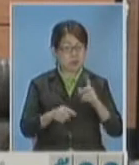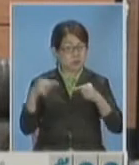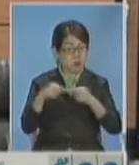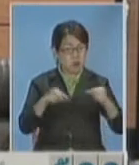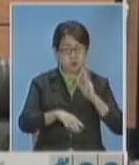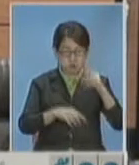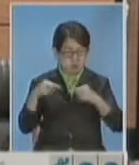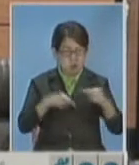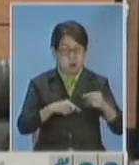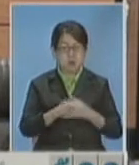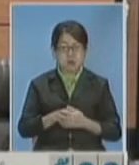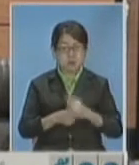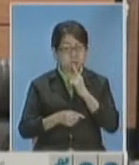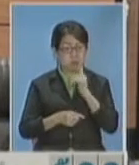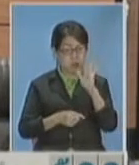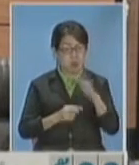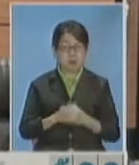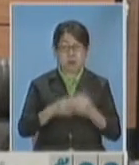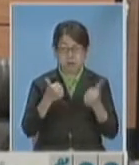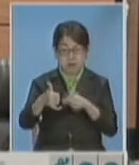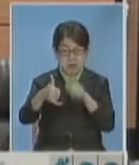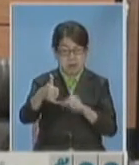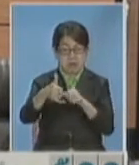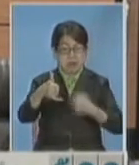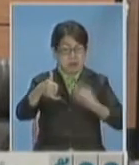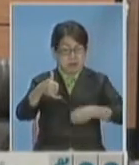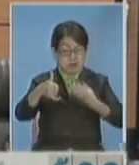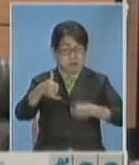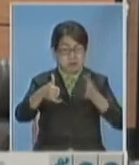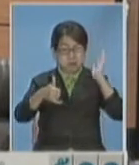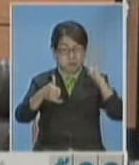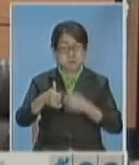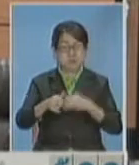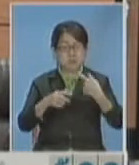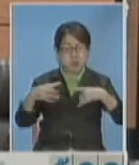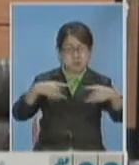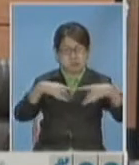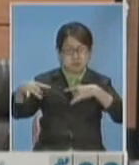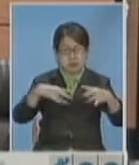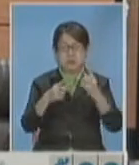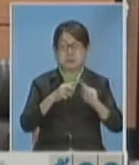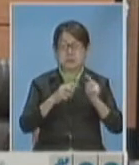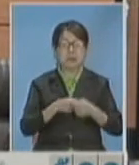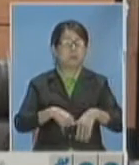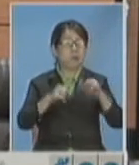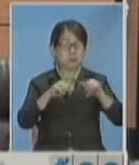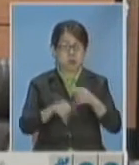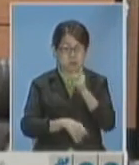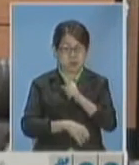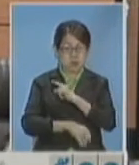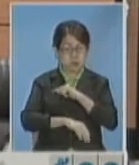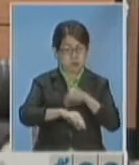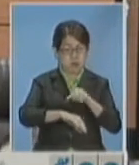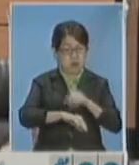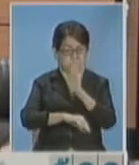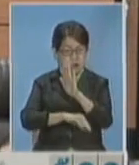ลานะครับวันนี้ท่านใช้คนหนึ่งนะครับพูดตรงบ้างไม่ตรงบ้างท่านก็ปล่อยให้พูดท่านต้องรับผิดชอบในเวลา